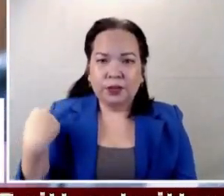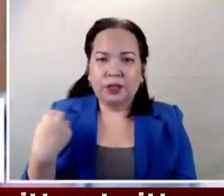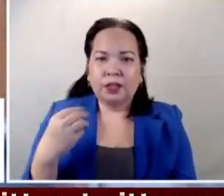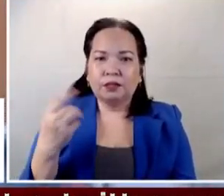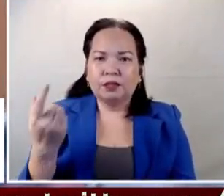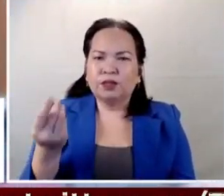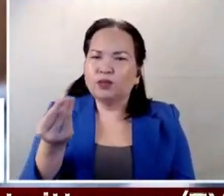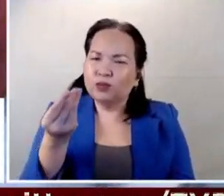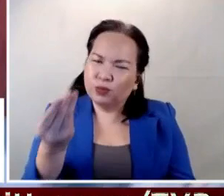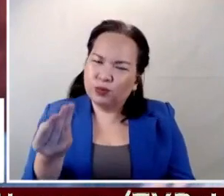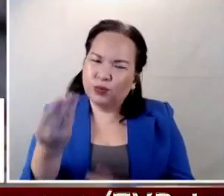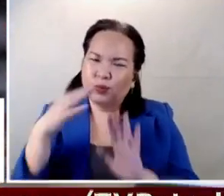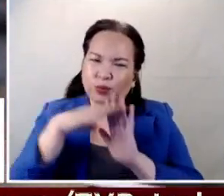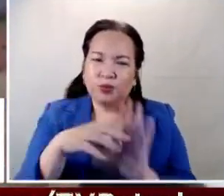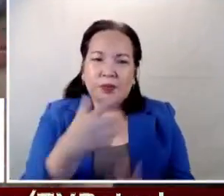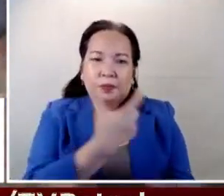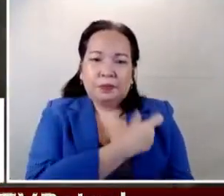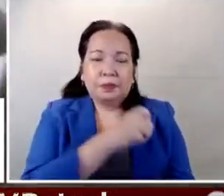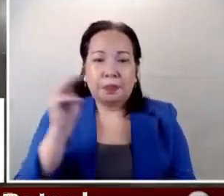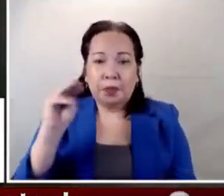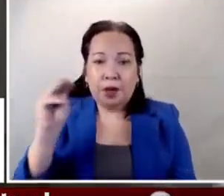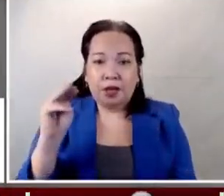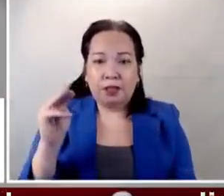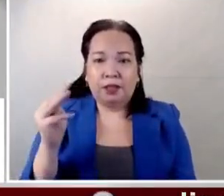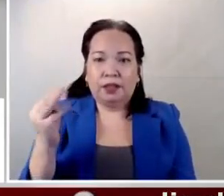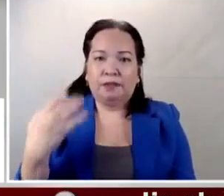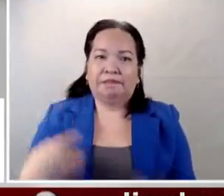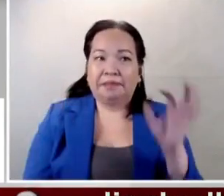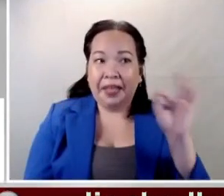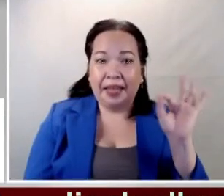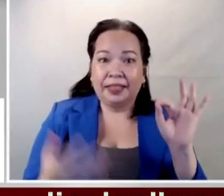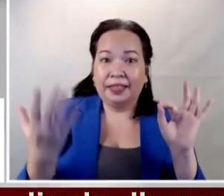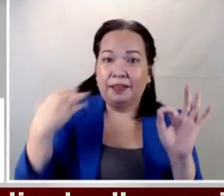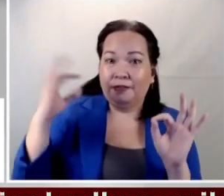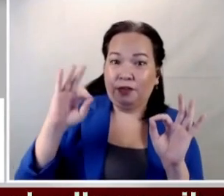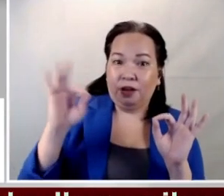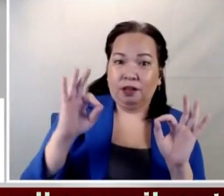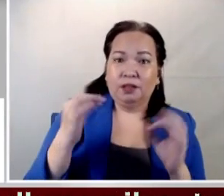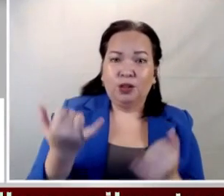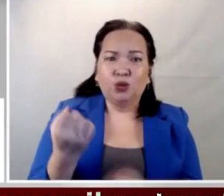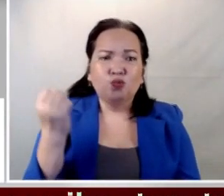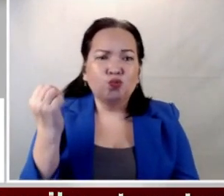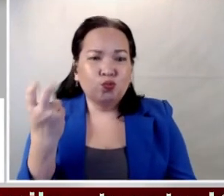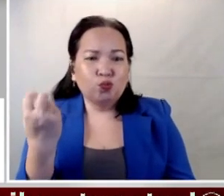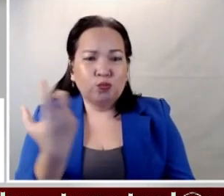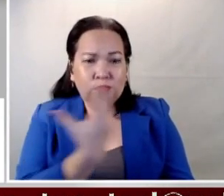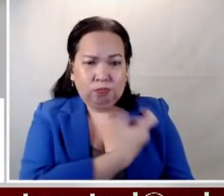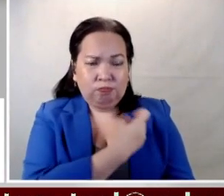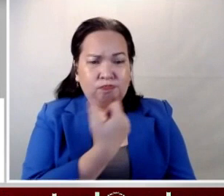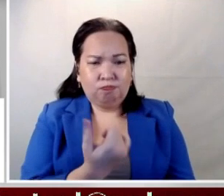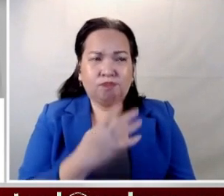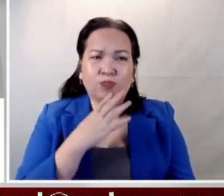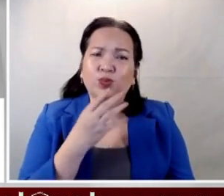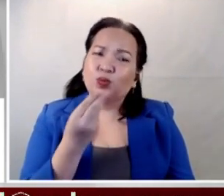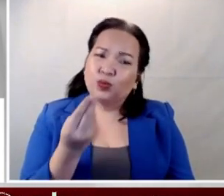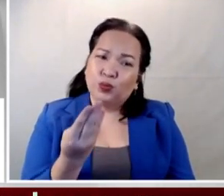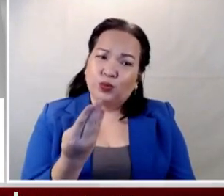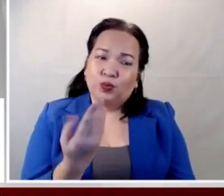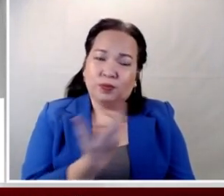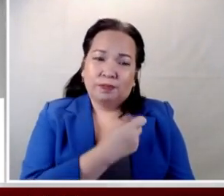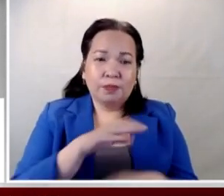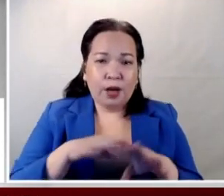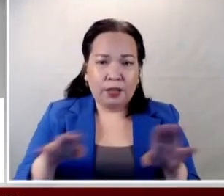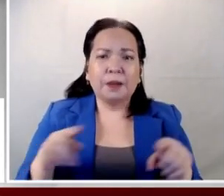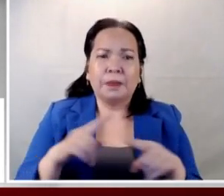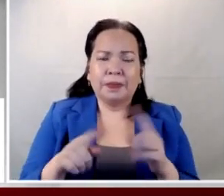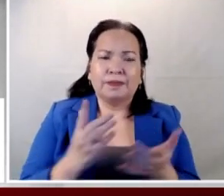nagpabakuna ngayong Lunes mula sa 90 noong Biyernes. We only have 12 today, konti lang ngayon, but at least yung